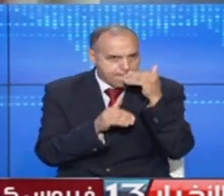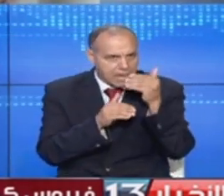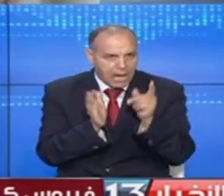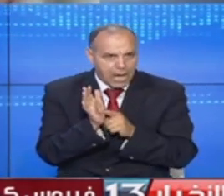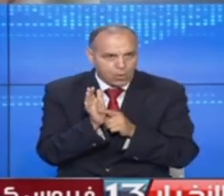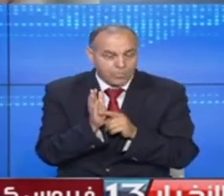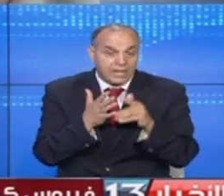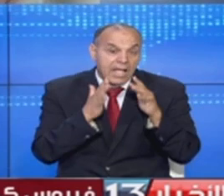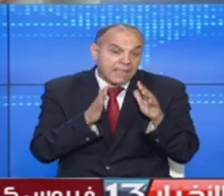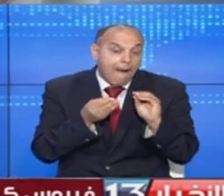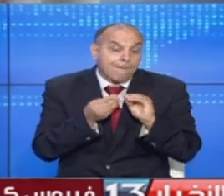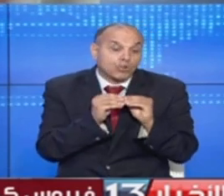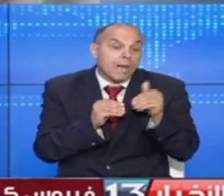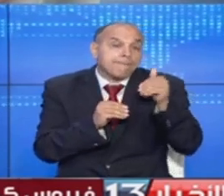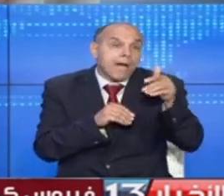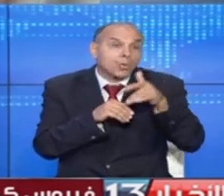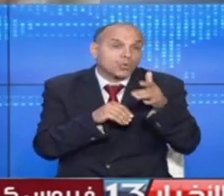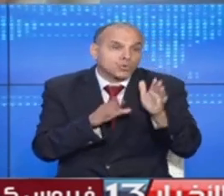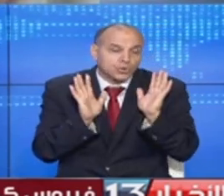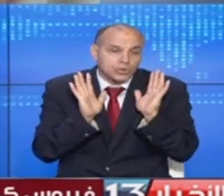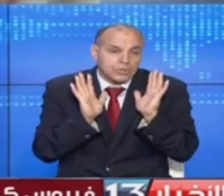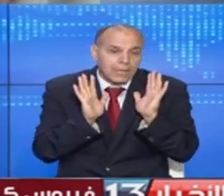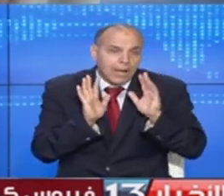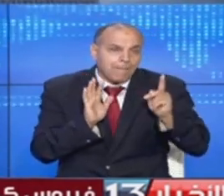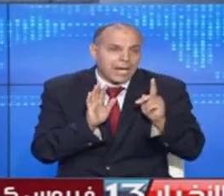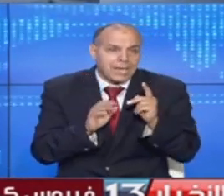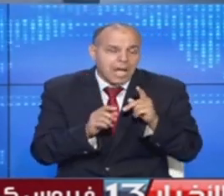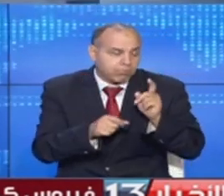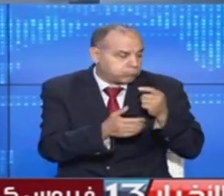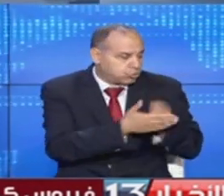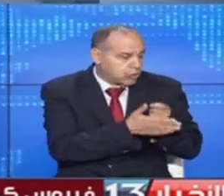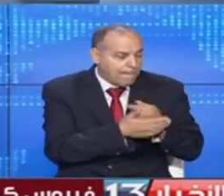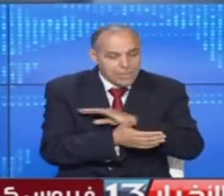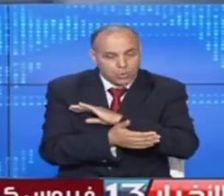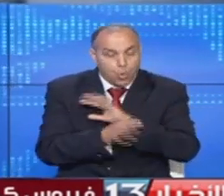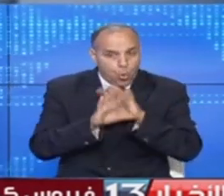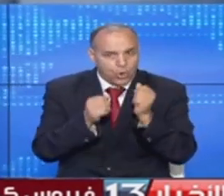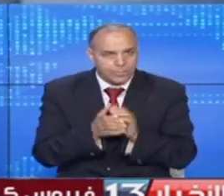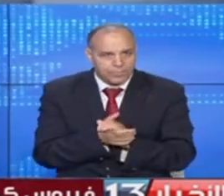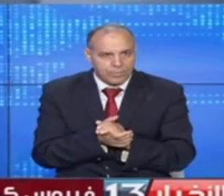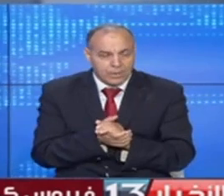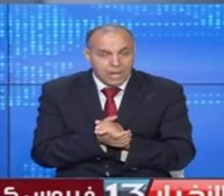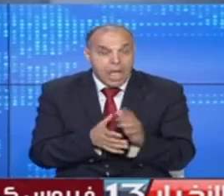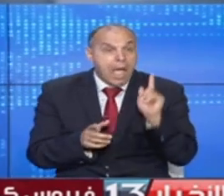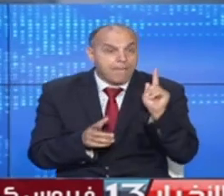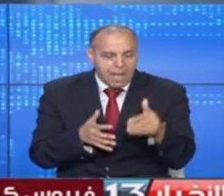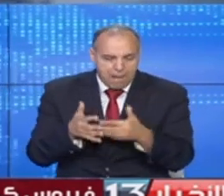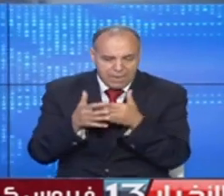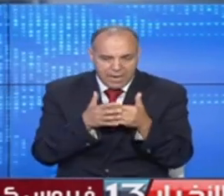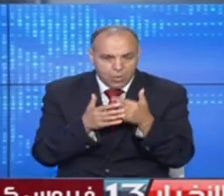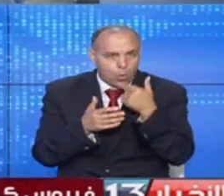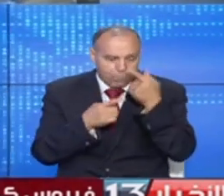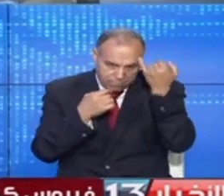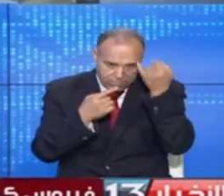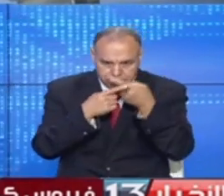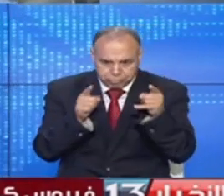اذا سارت الامور على غير ما يرام بدل من قبول المشترين للمسؤوليه الكامله اما الولايات المتحده التي يختلف